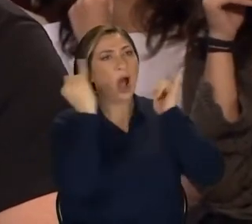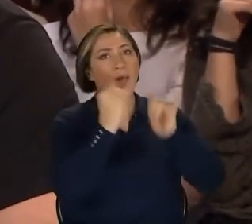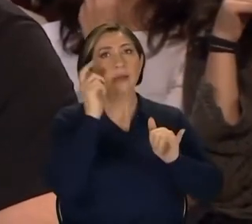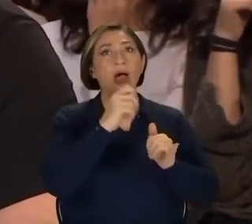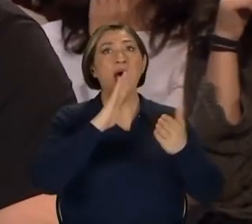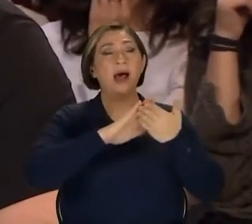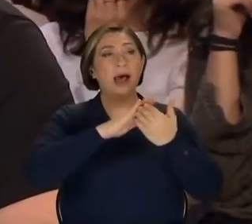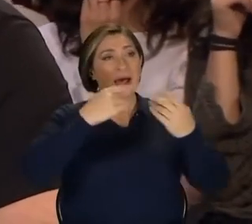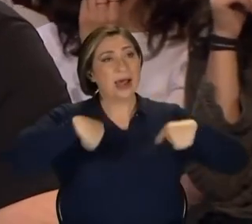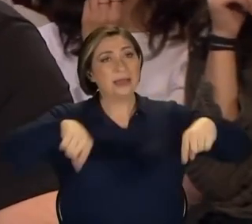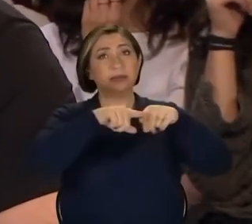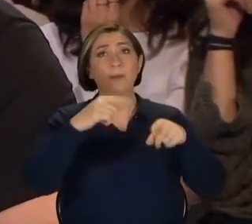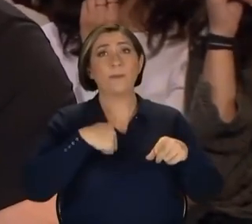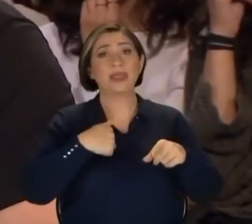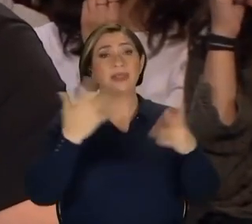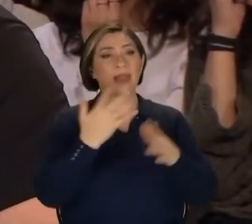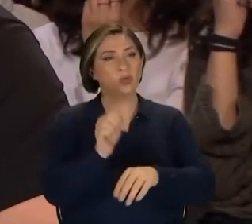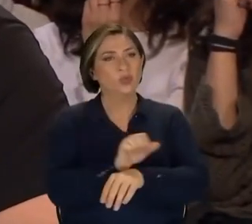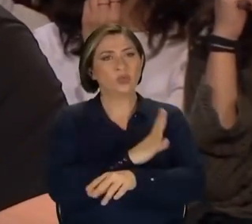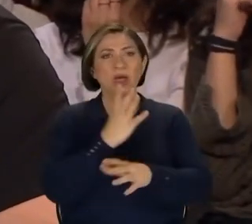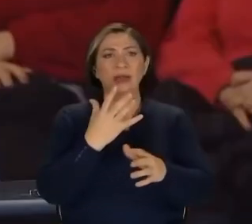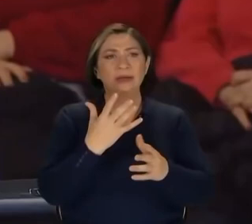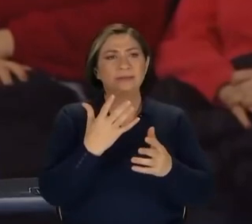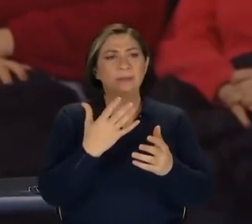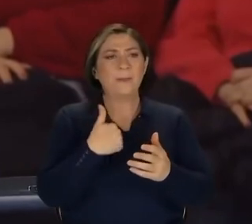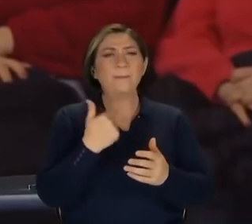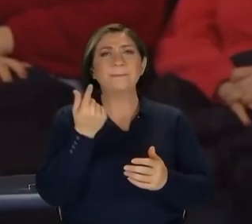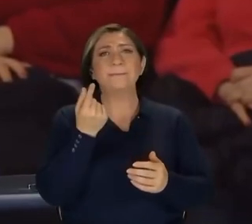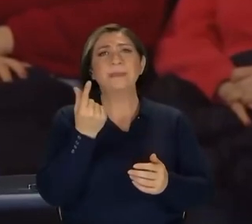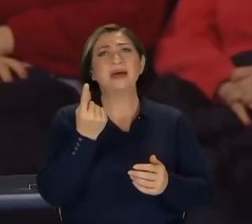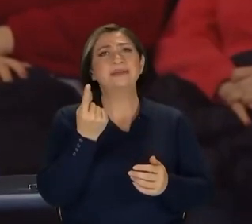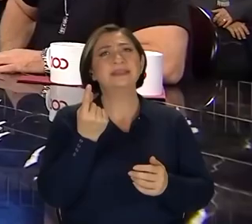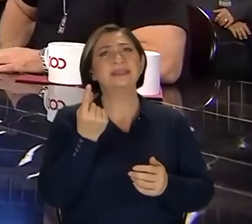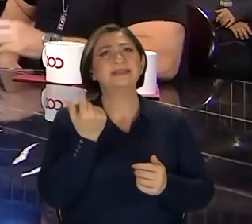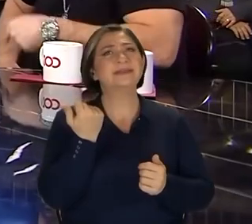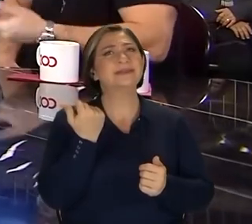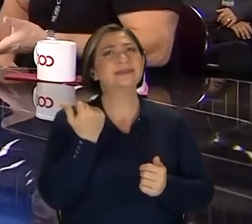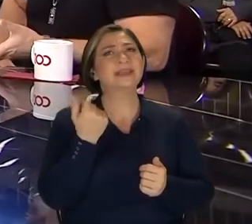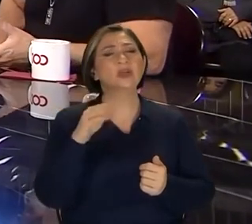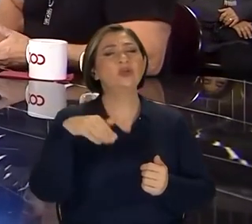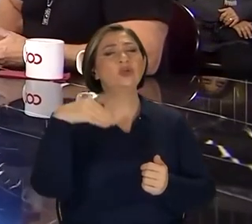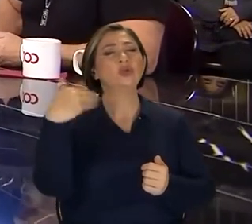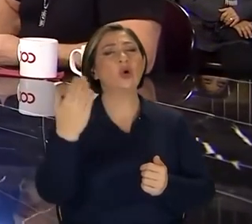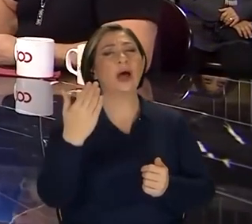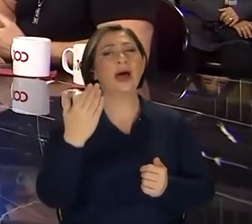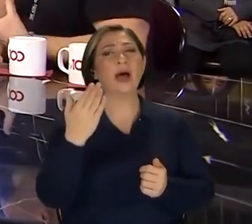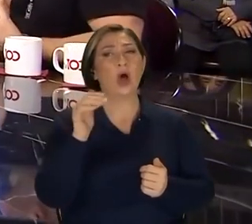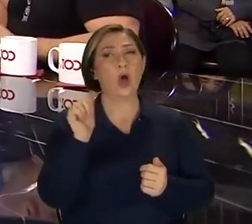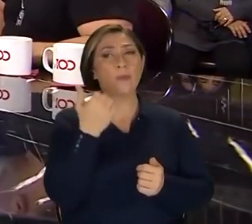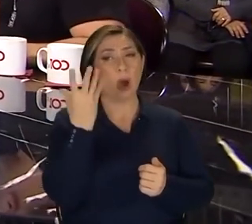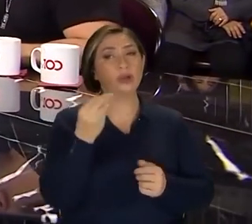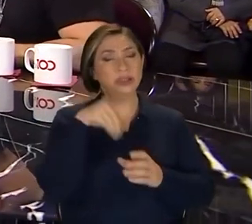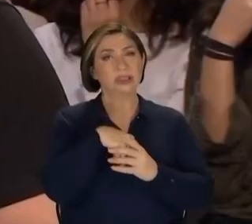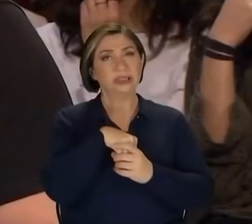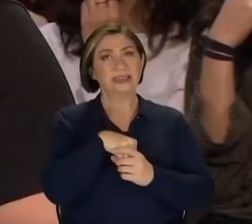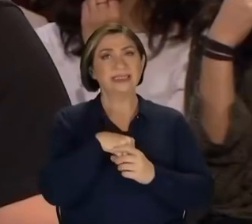yani arkadaşlarım benden daha duygusallaşıyorlar. Ben birazcık yani sonraki reaksiyonum da önemli